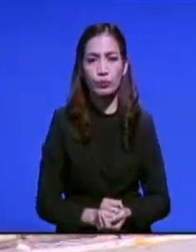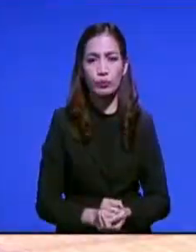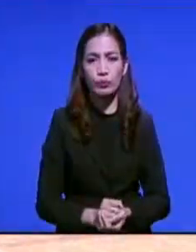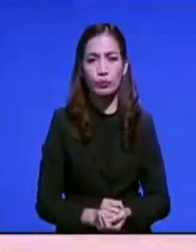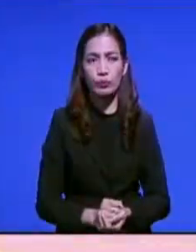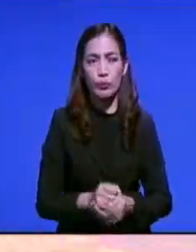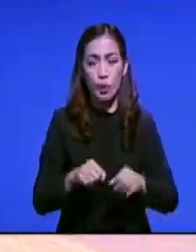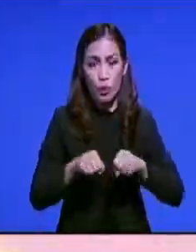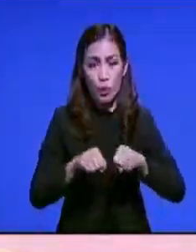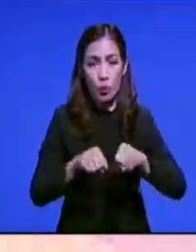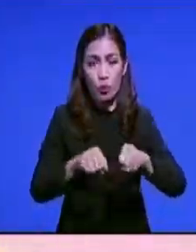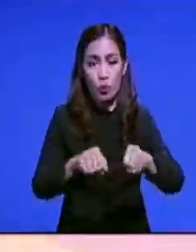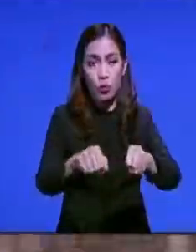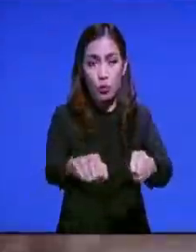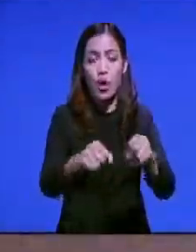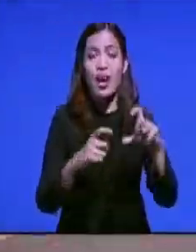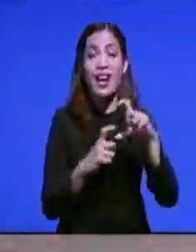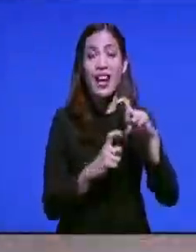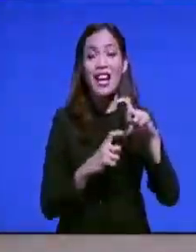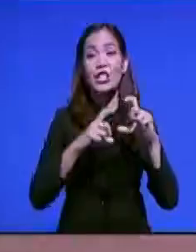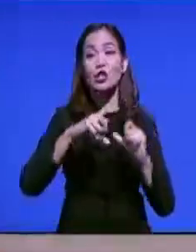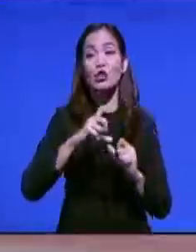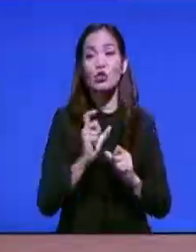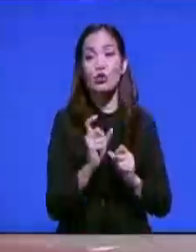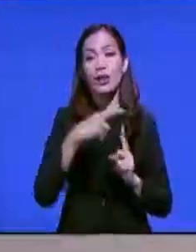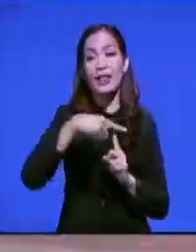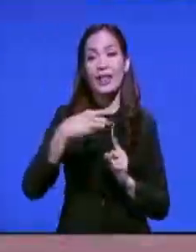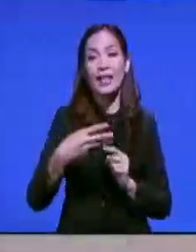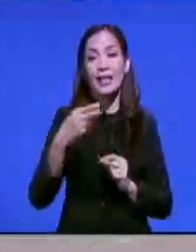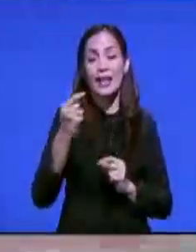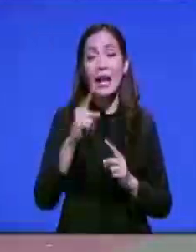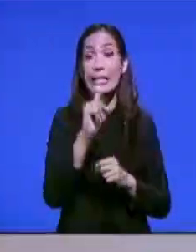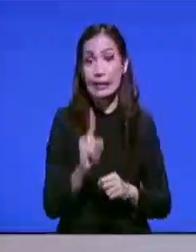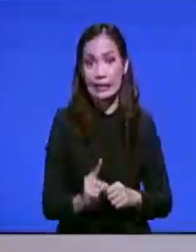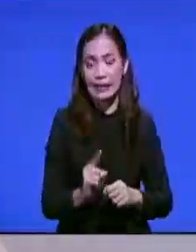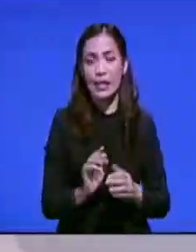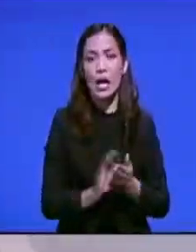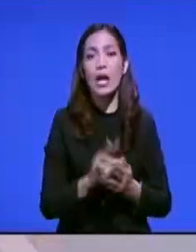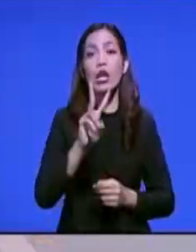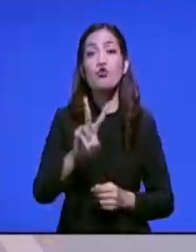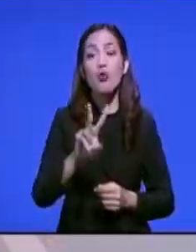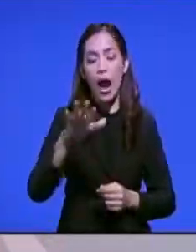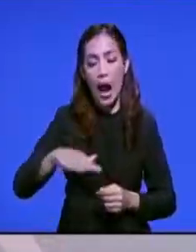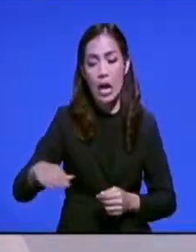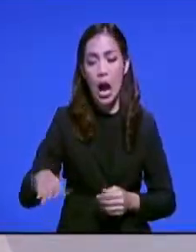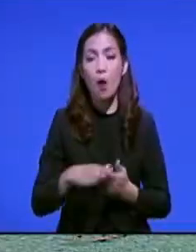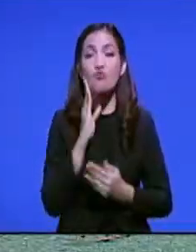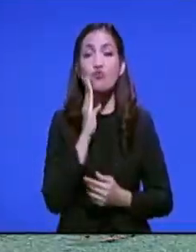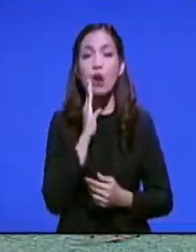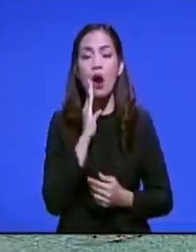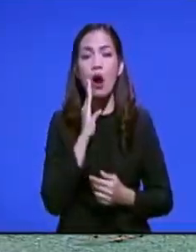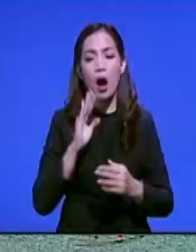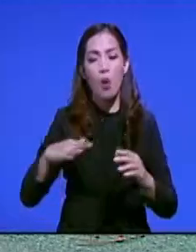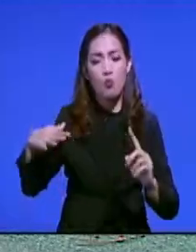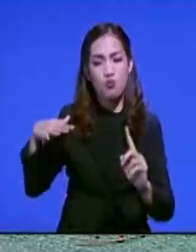Di tengah euforia warga Jakarta yang sedang demam mengendarai skuter listrik, sebuah kecelakaan membuat dua orang remaja pengendara skuter tewas